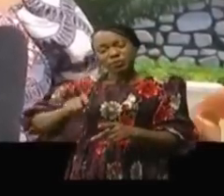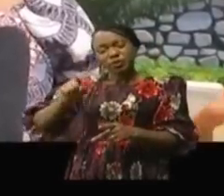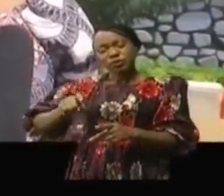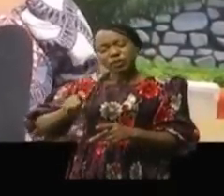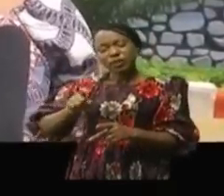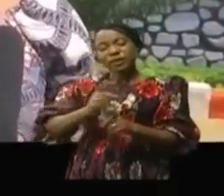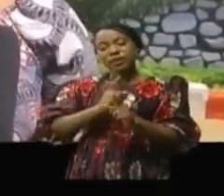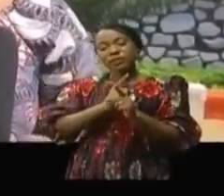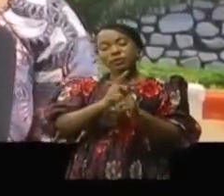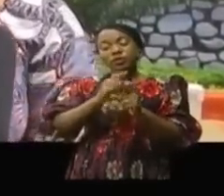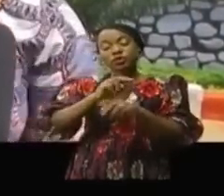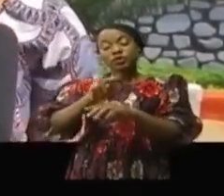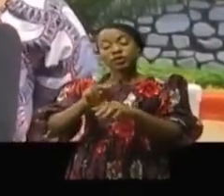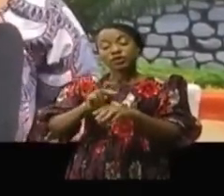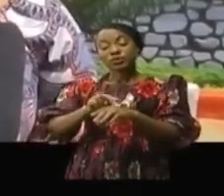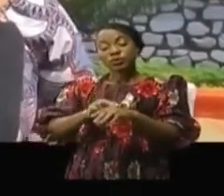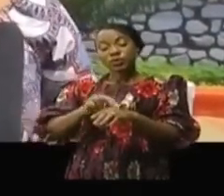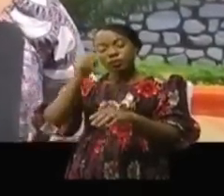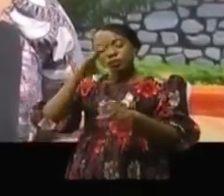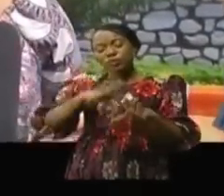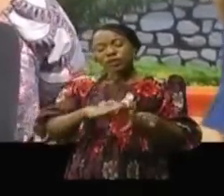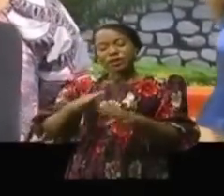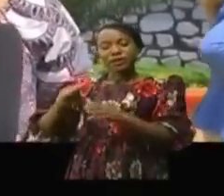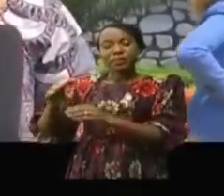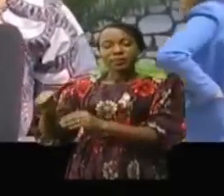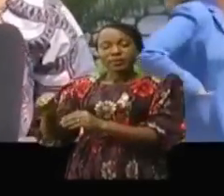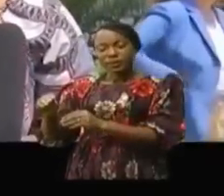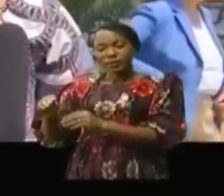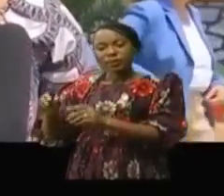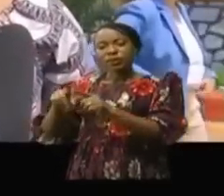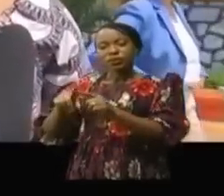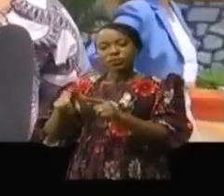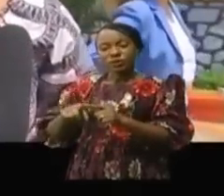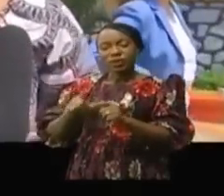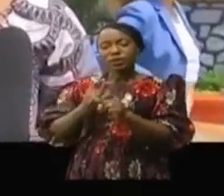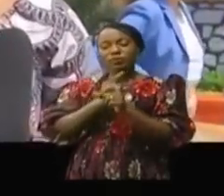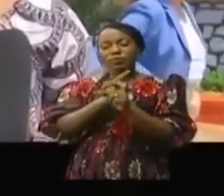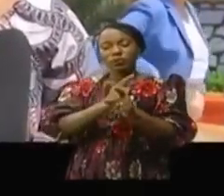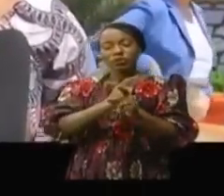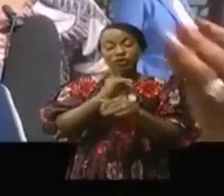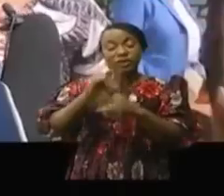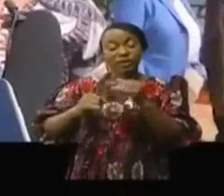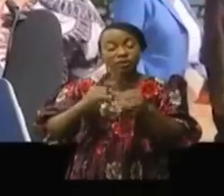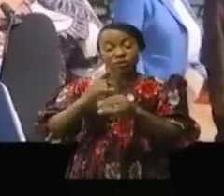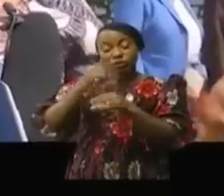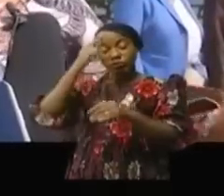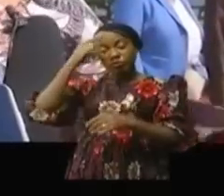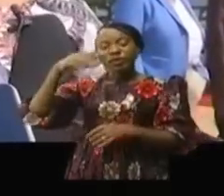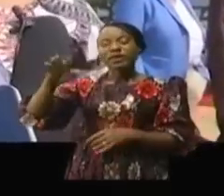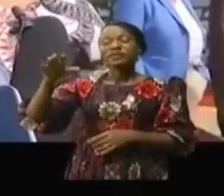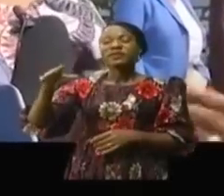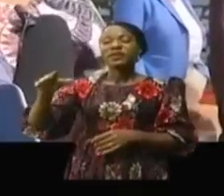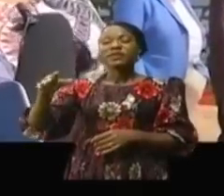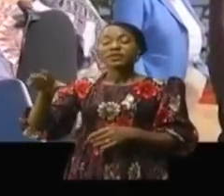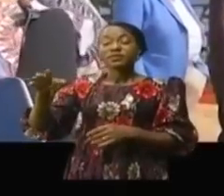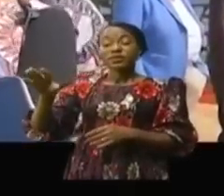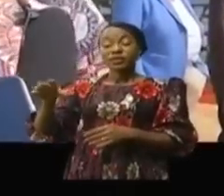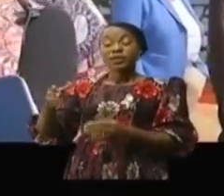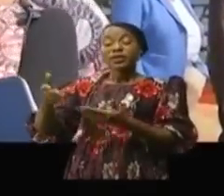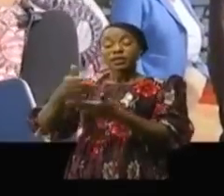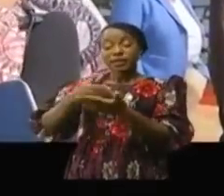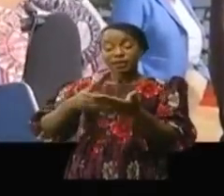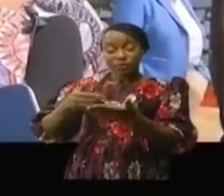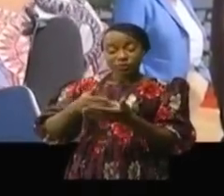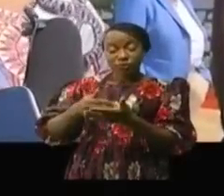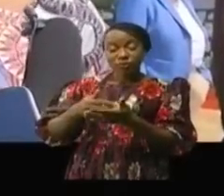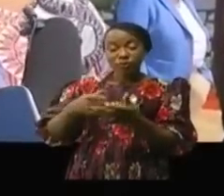protection nationale pour les déplacés, et bien sûr, protection internationale pour les réfugiés, leur retour possible